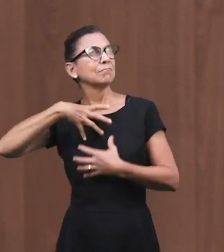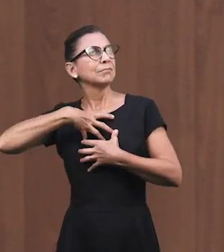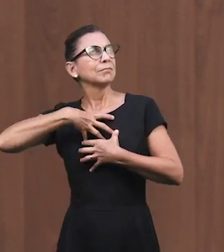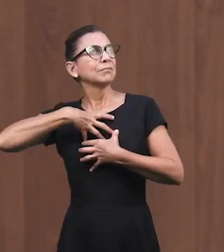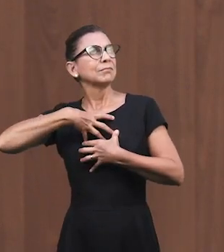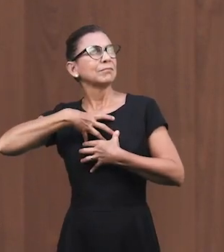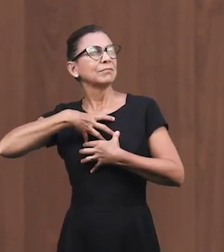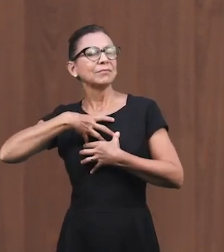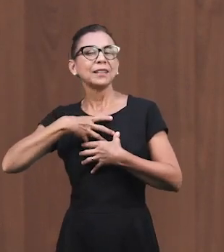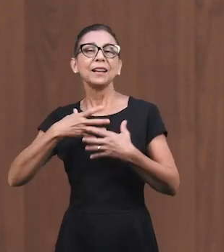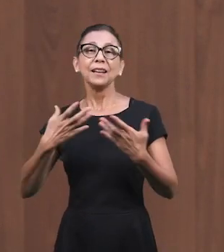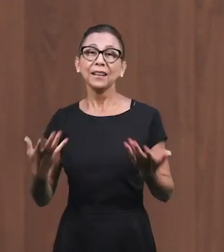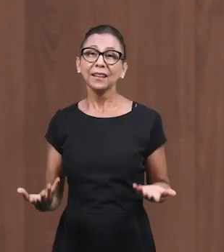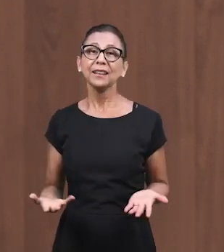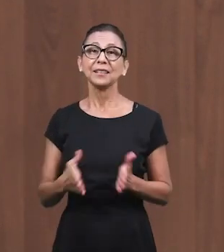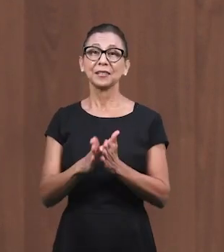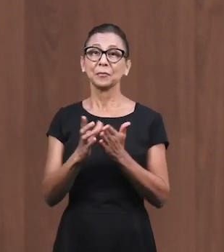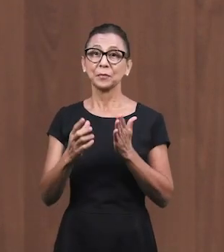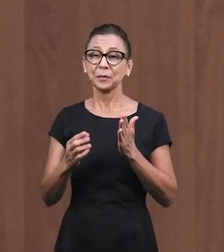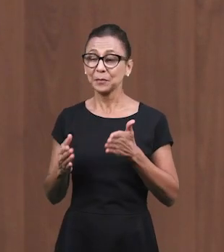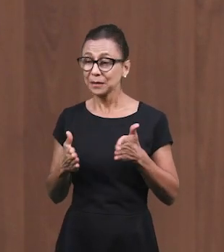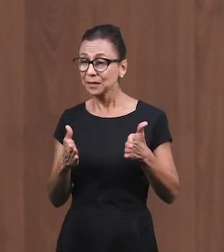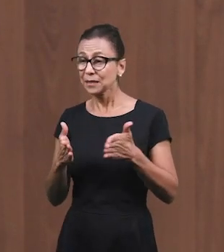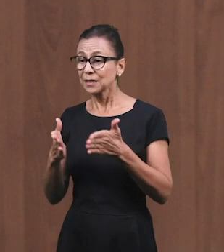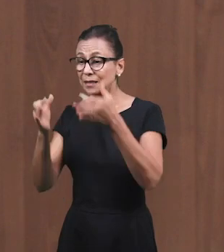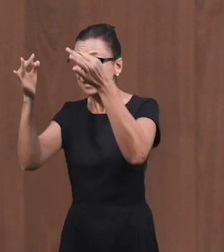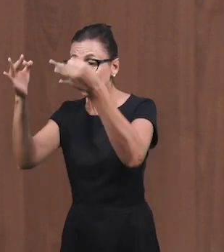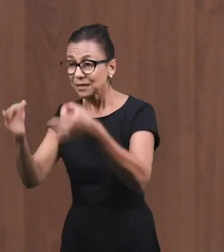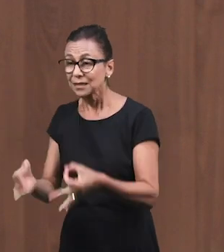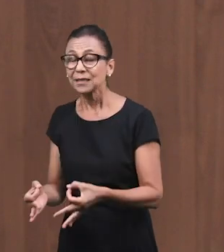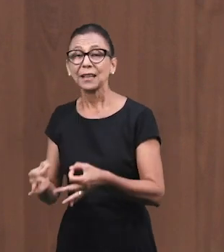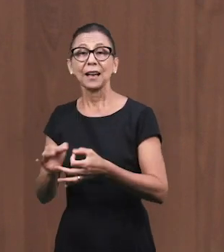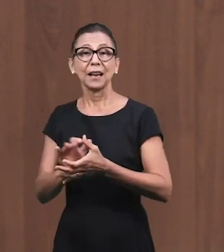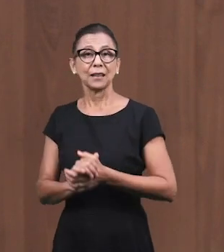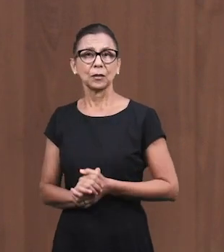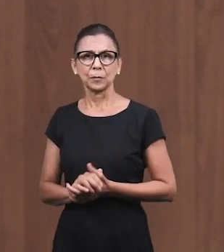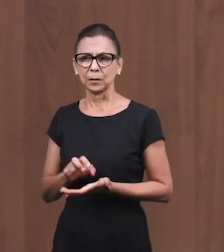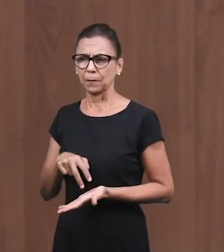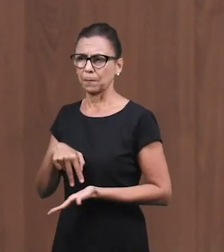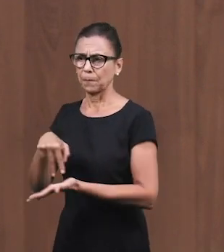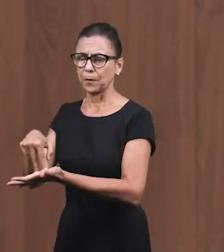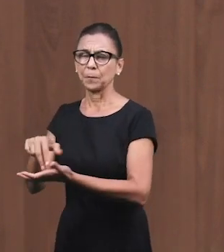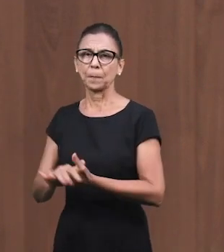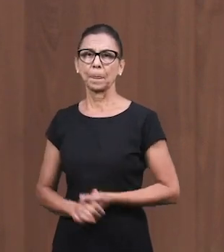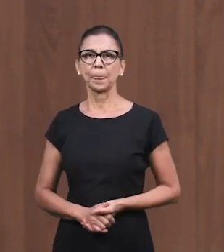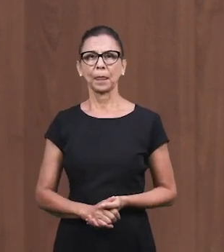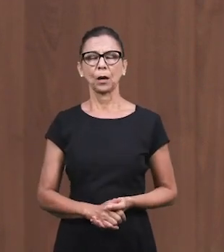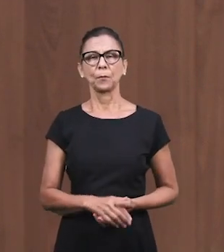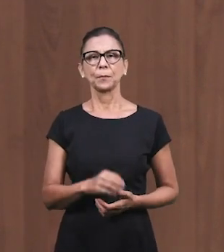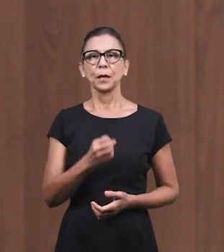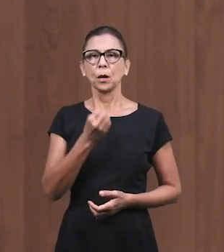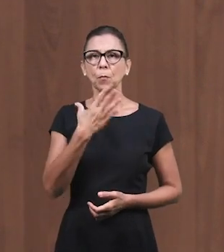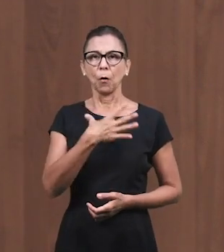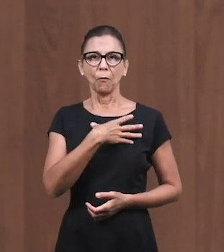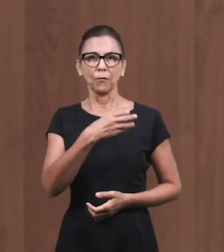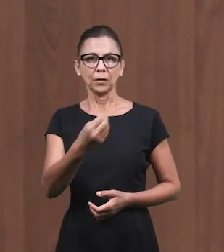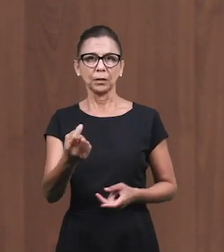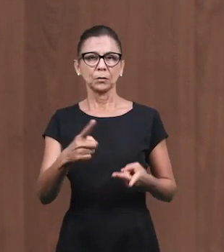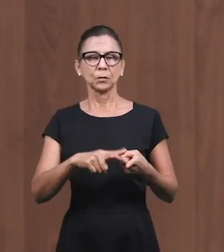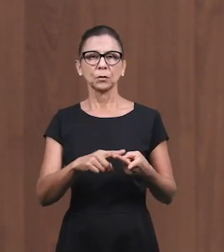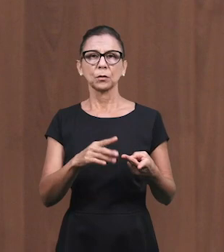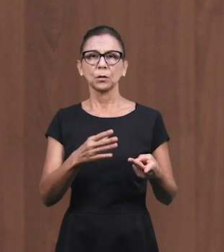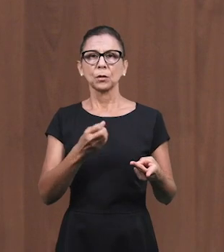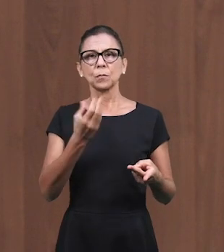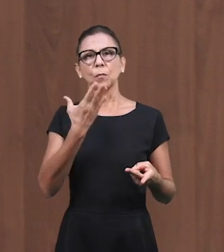Exactement. La parole de Dieu nous enseigne le chemin, le bon chemin que nous devons marcher, nous enseigne à être des